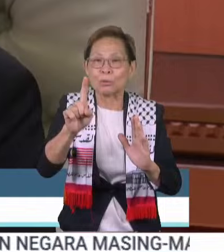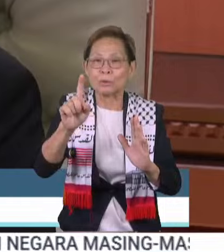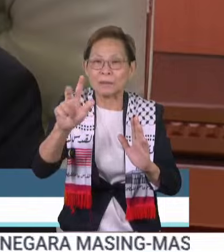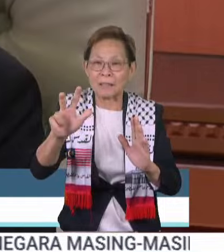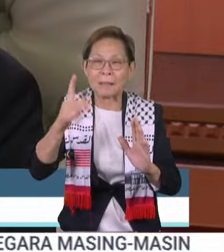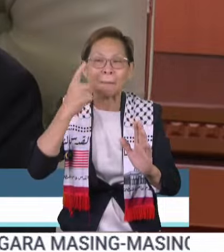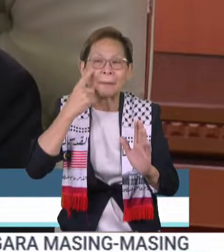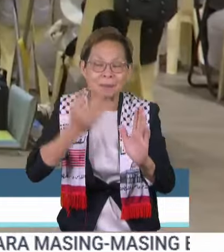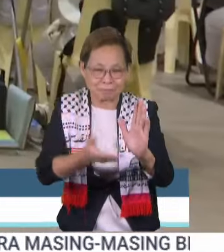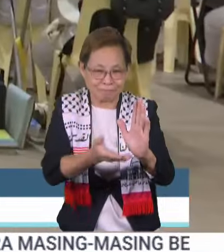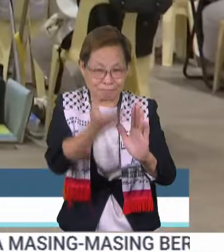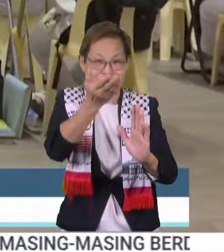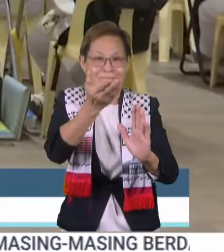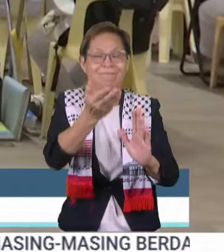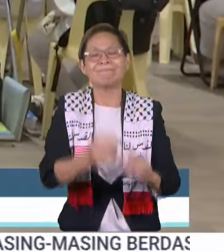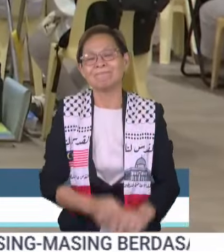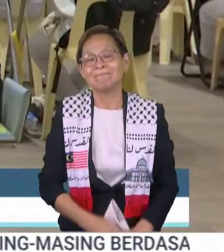0.13 mata.